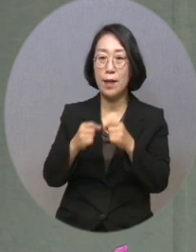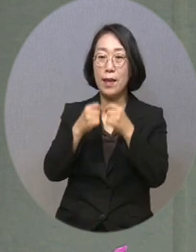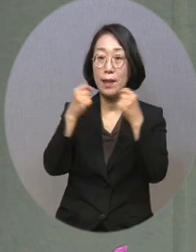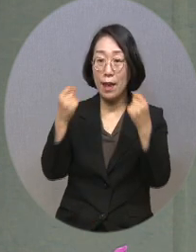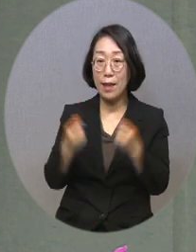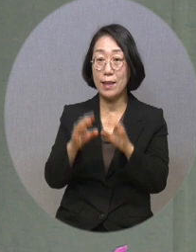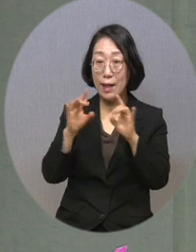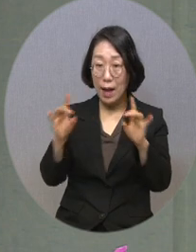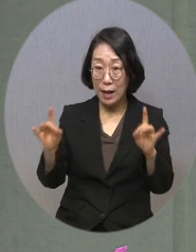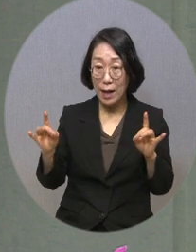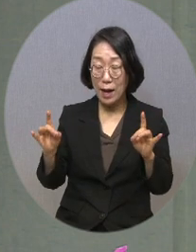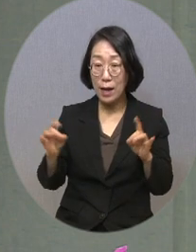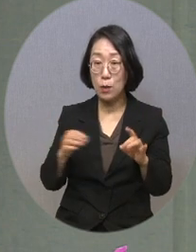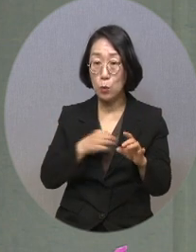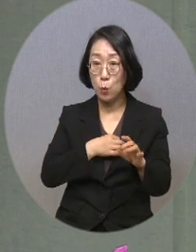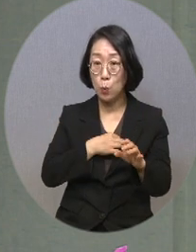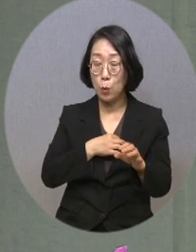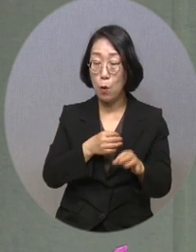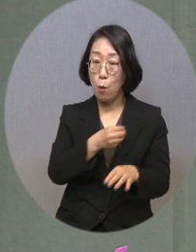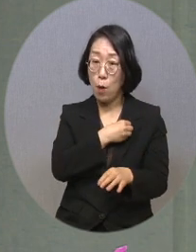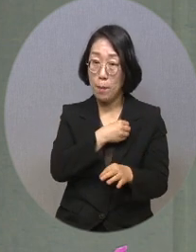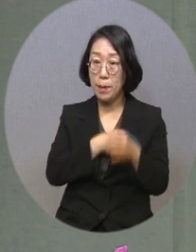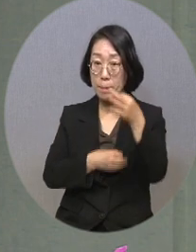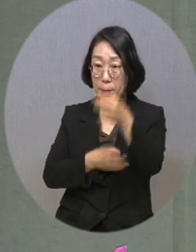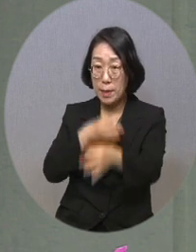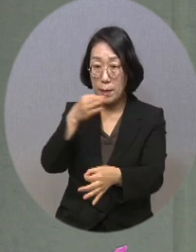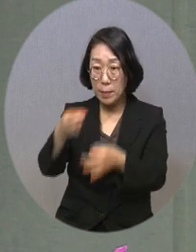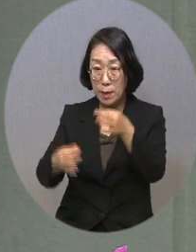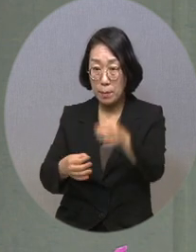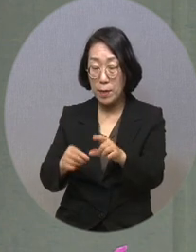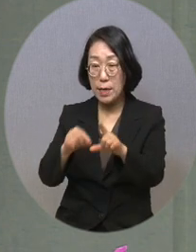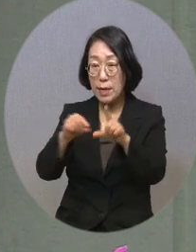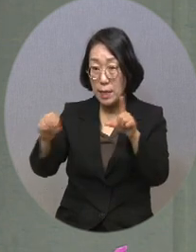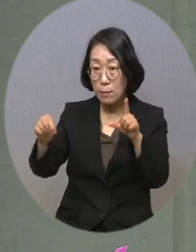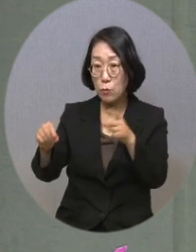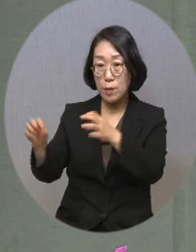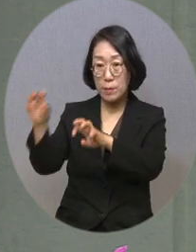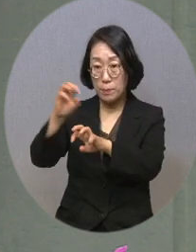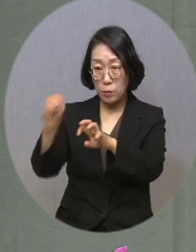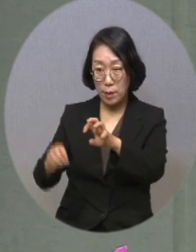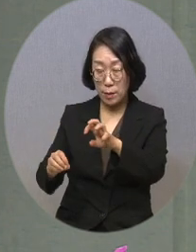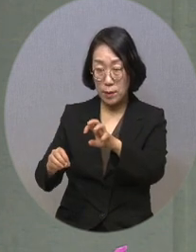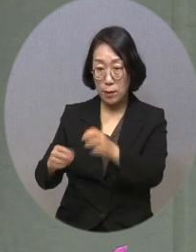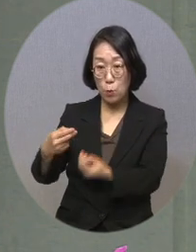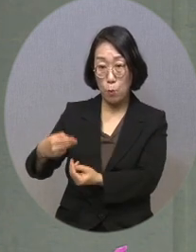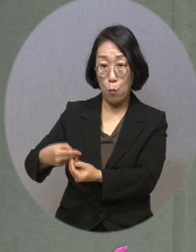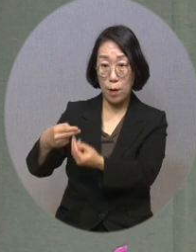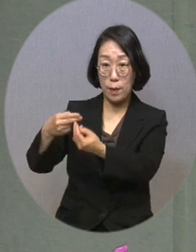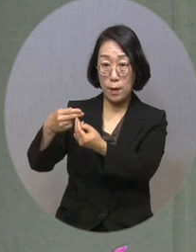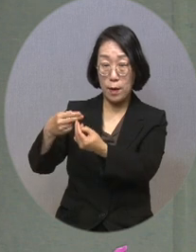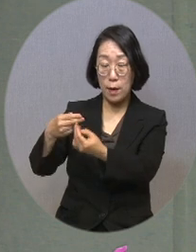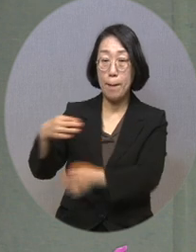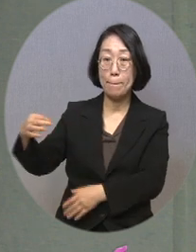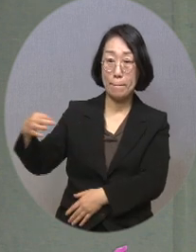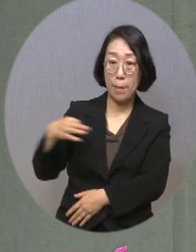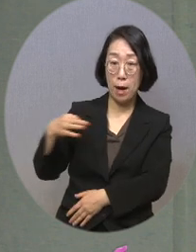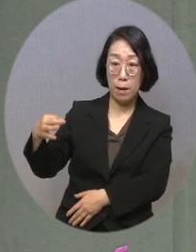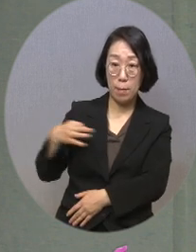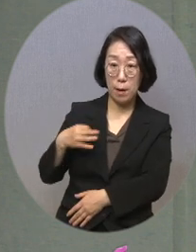개인이 적립한 그 기금을 가지고 네. 연금을 지급한다. 네, 네. 이제 그런 규정이게